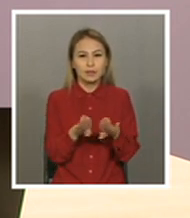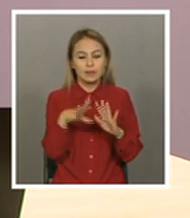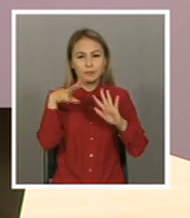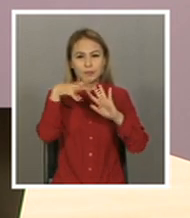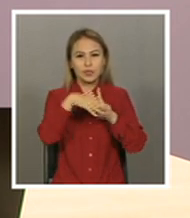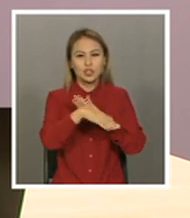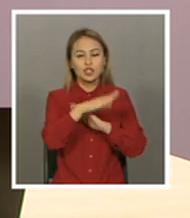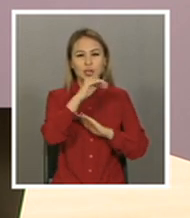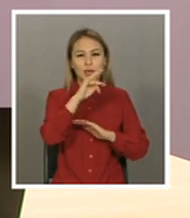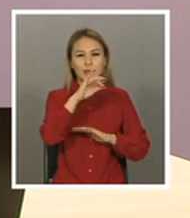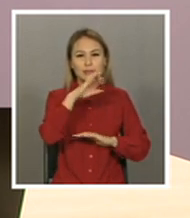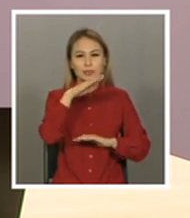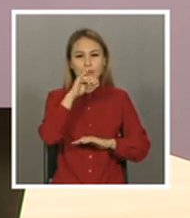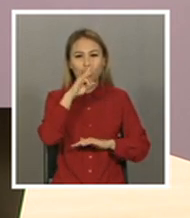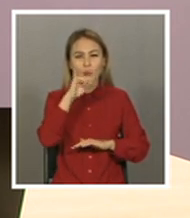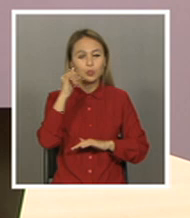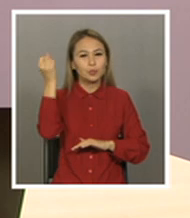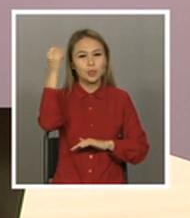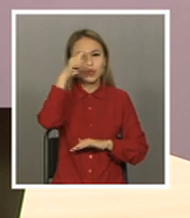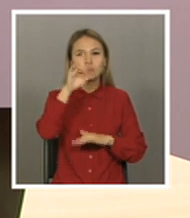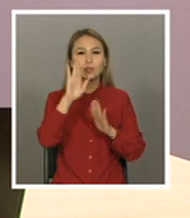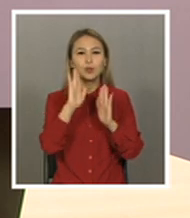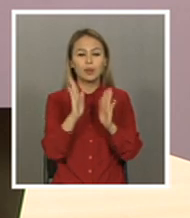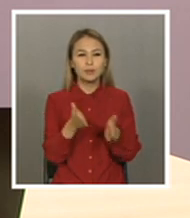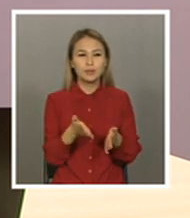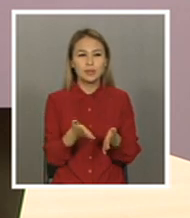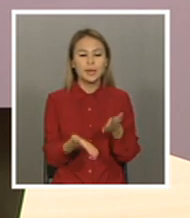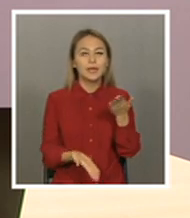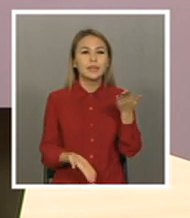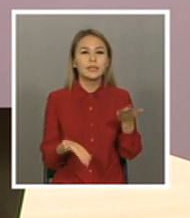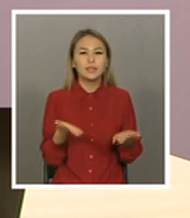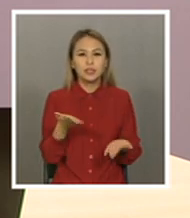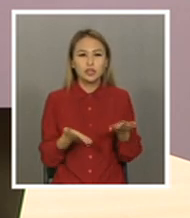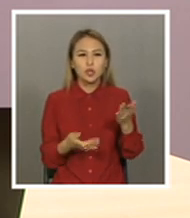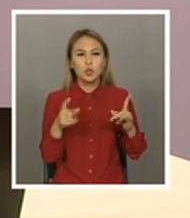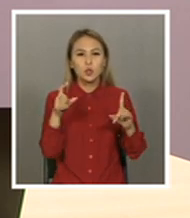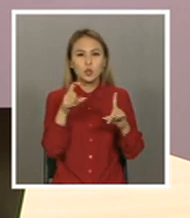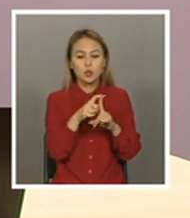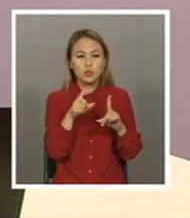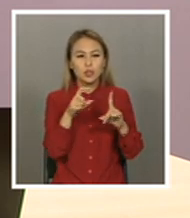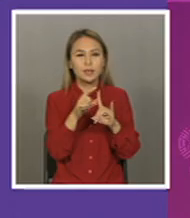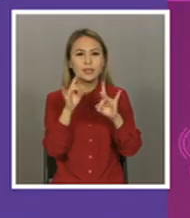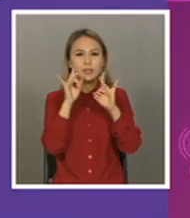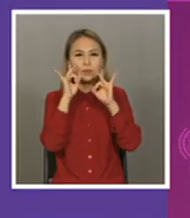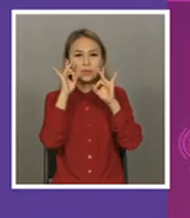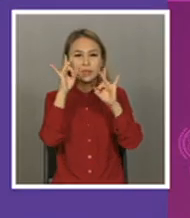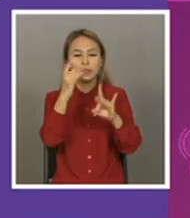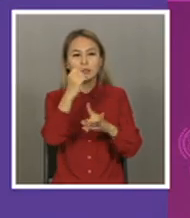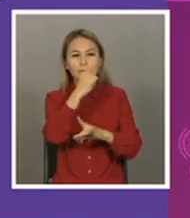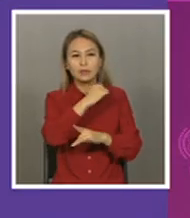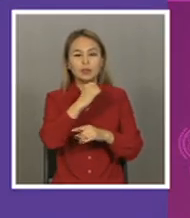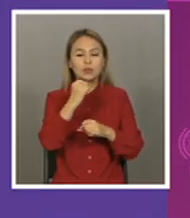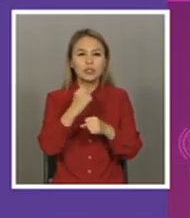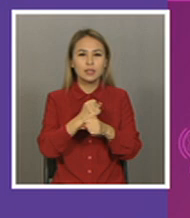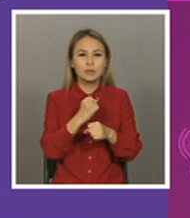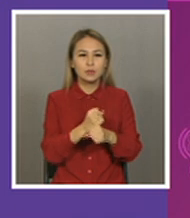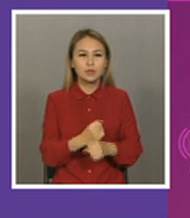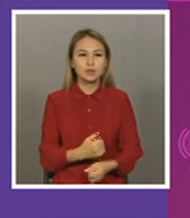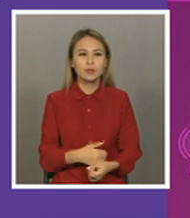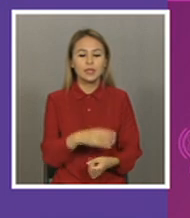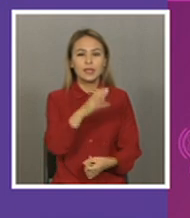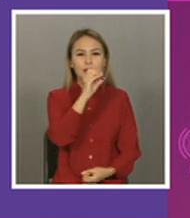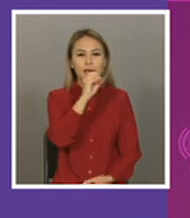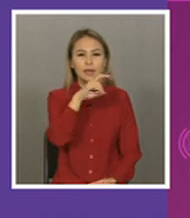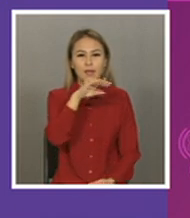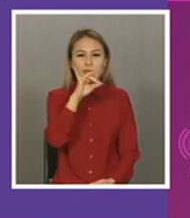жаратылыстану пәнінен білетін боларсыңдар. Ендеше сөздерге дыбыстық талдау жасаймыз. Елік